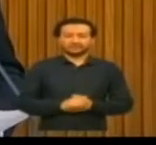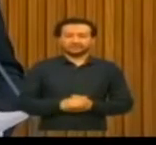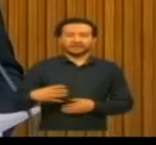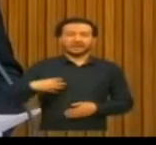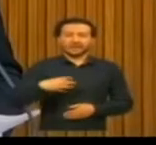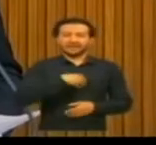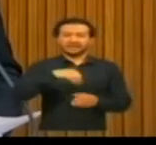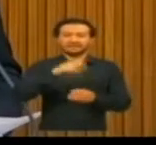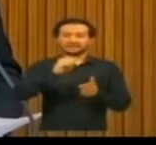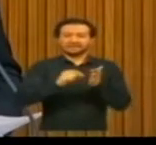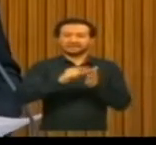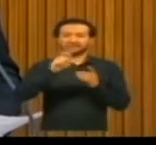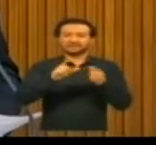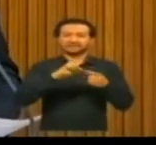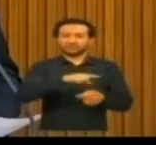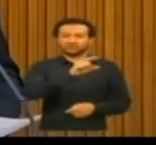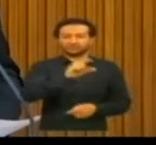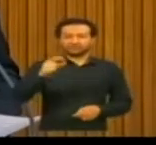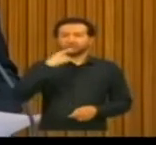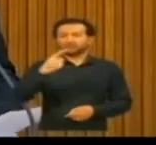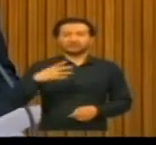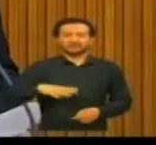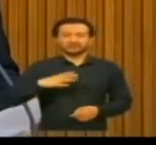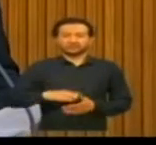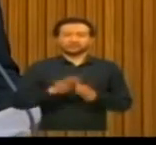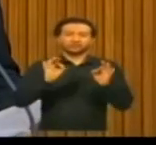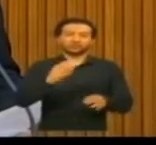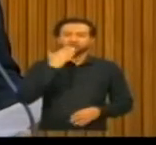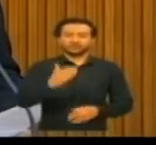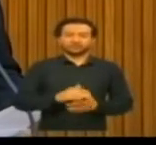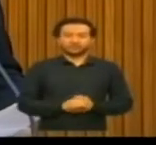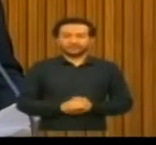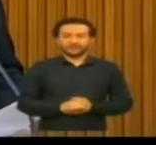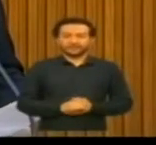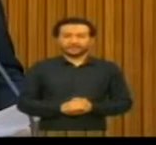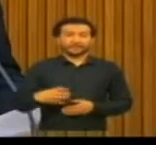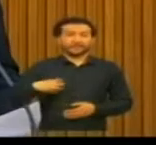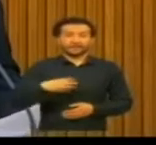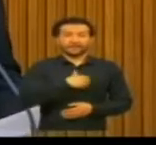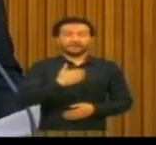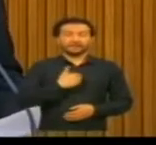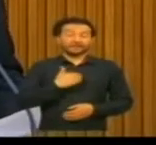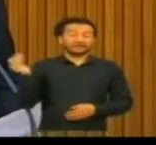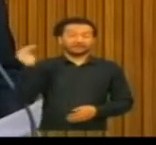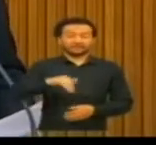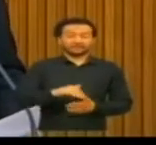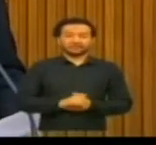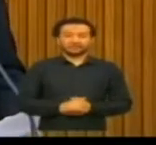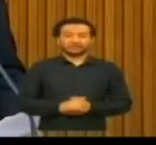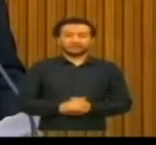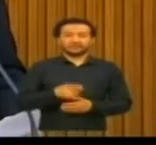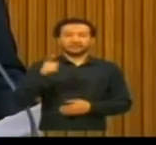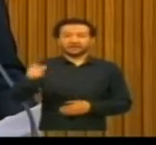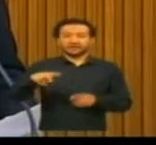anneler için yazdığı bir şiir var. Oradan bir dörtlü okumak isterim. Şöyle diyor: anne ben geldim. Ağdaki